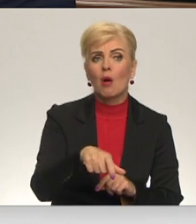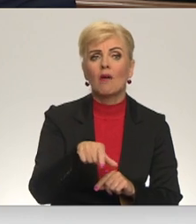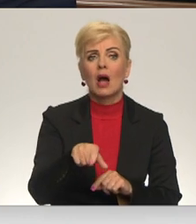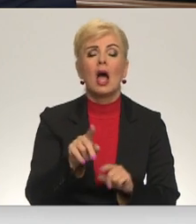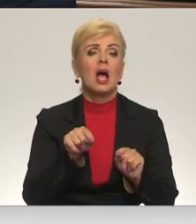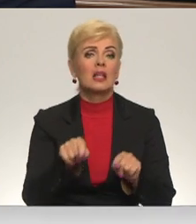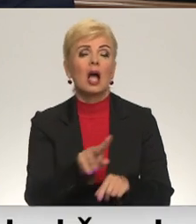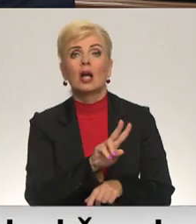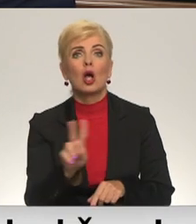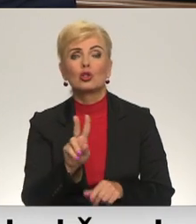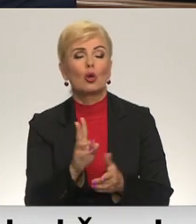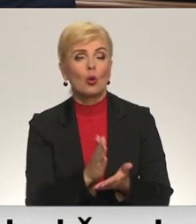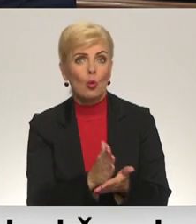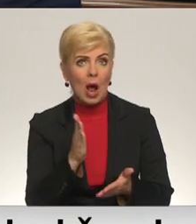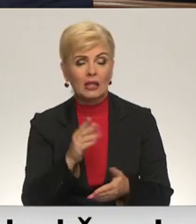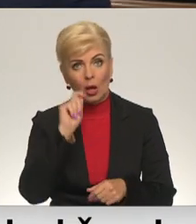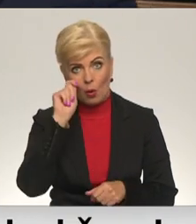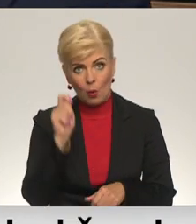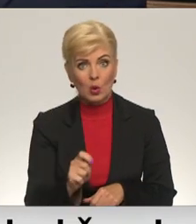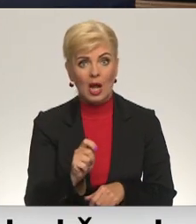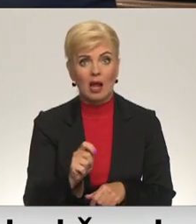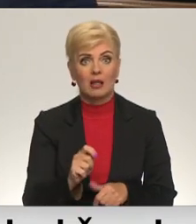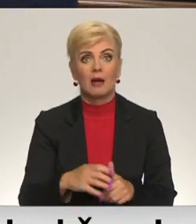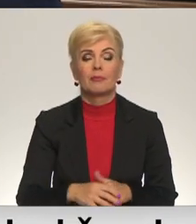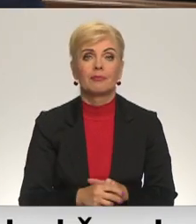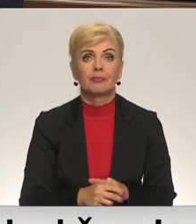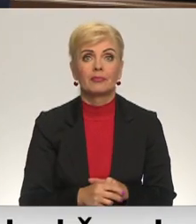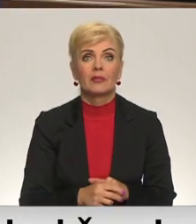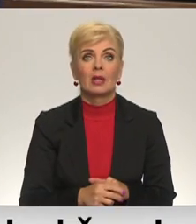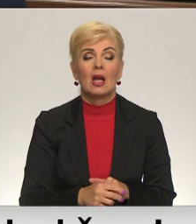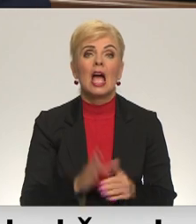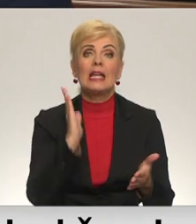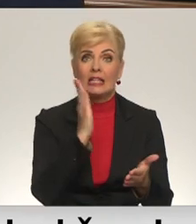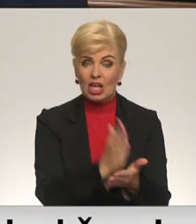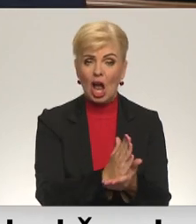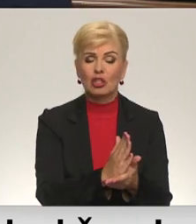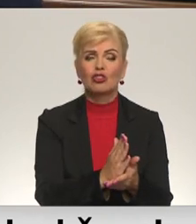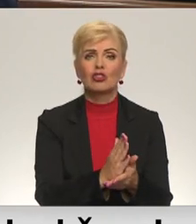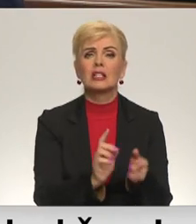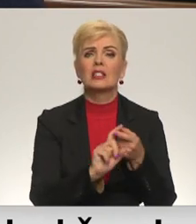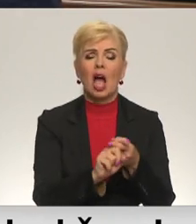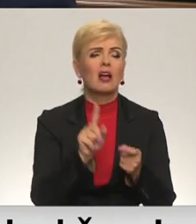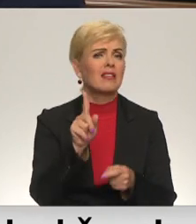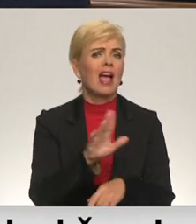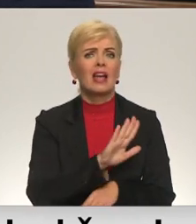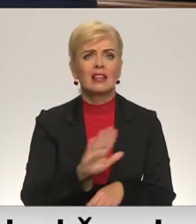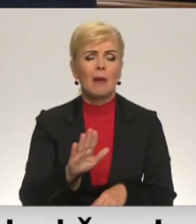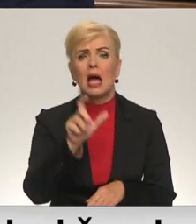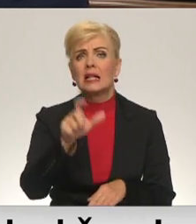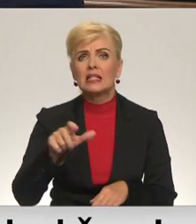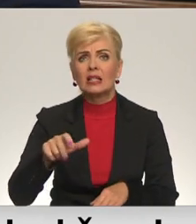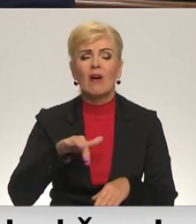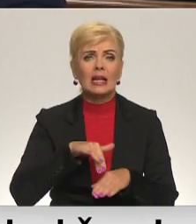ar to, kas notiek Ukrainā? Ir tieši sakars, ne jau tikai tam, ka cilvēki iet